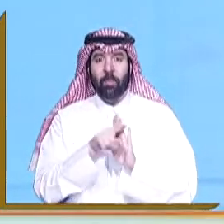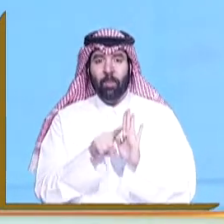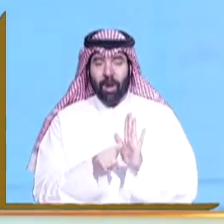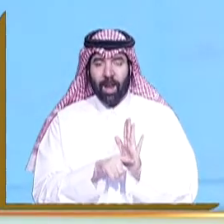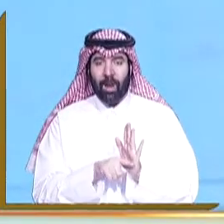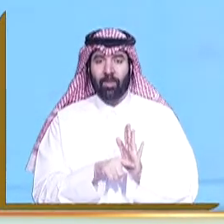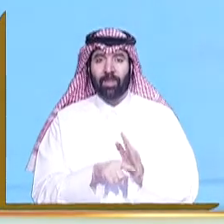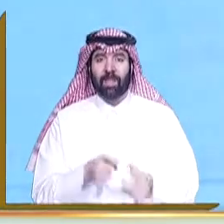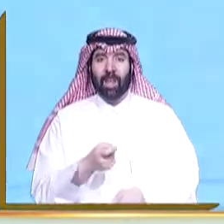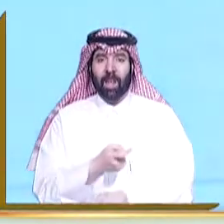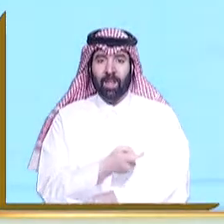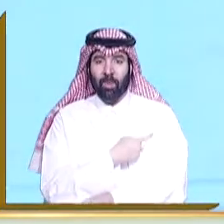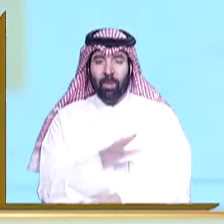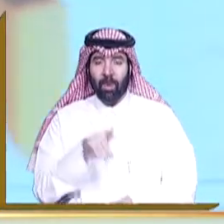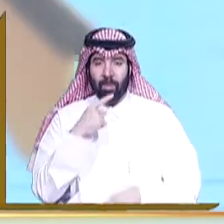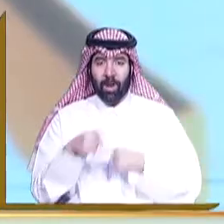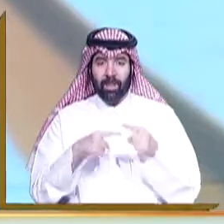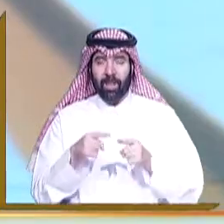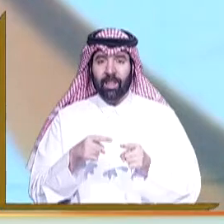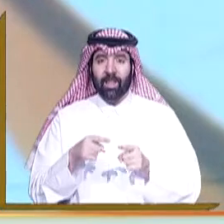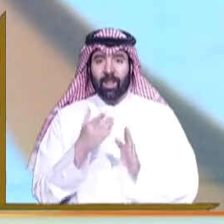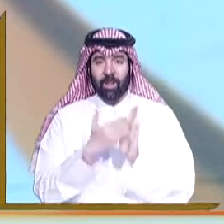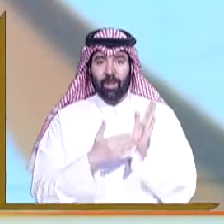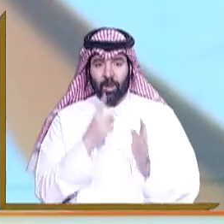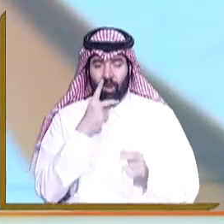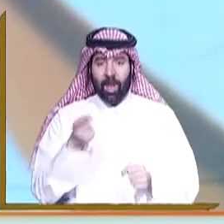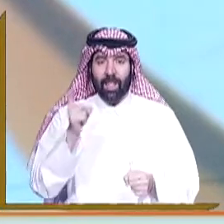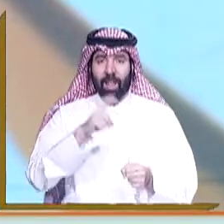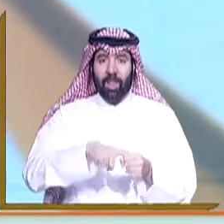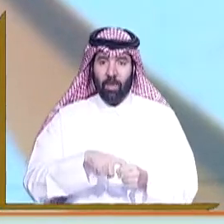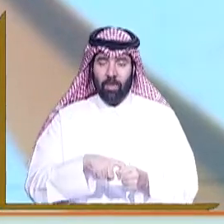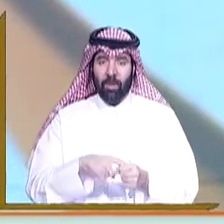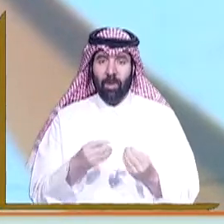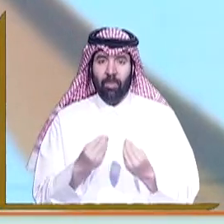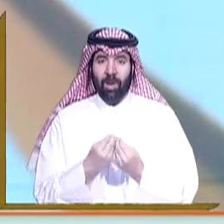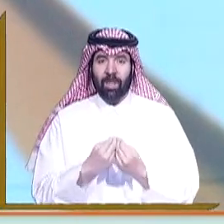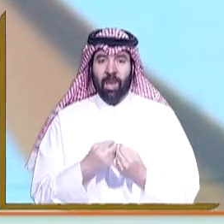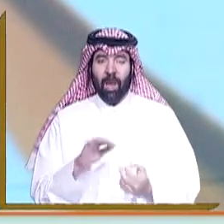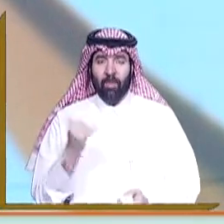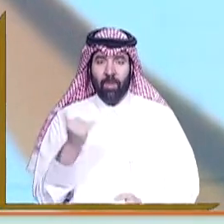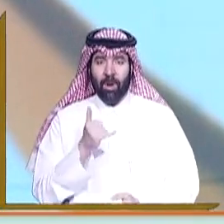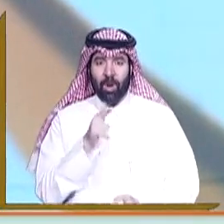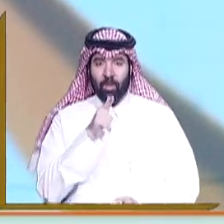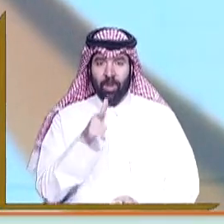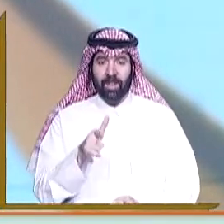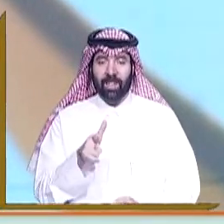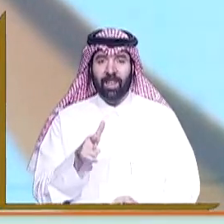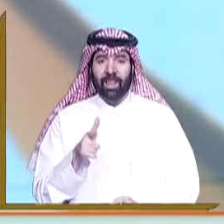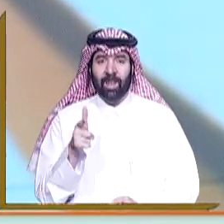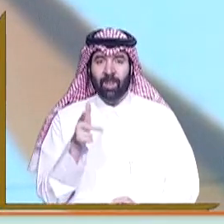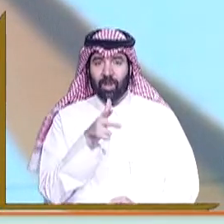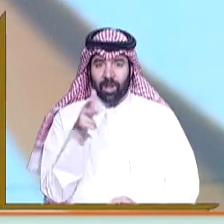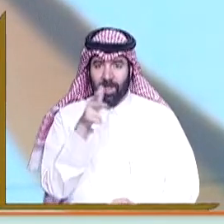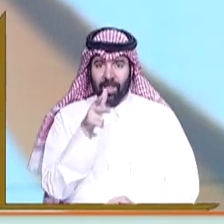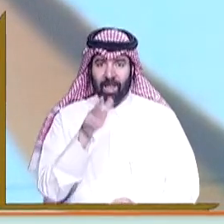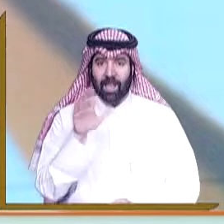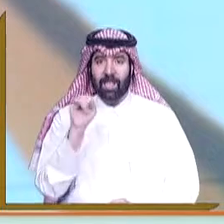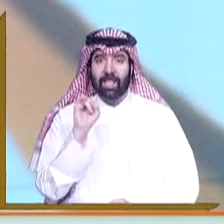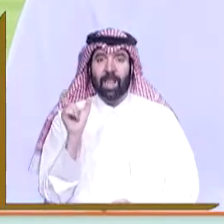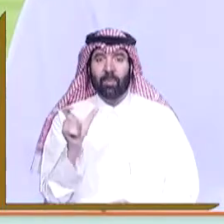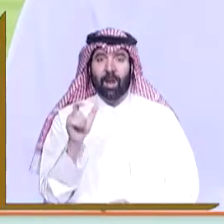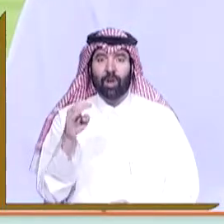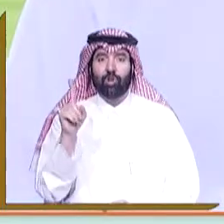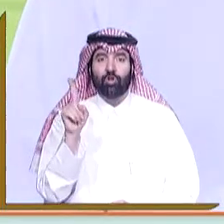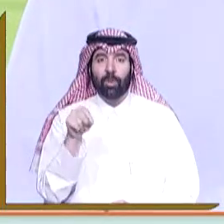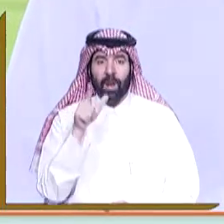السعودي والزمالات. وللمزيد من التفاصيل ينضم إلينا من هناك الزميل سليمان الجبر. سليمان،